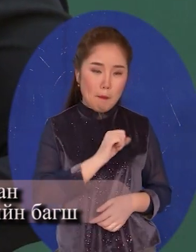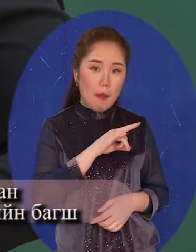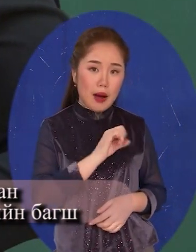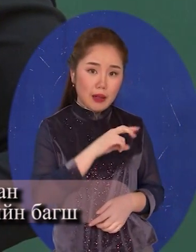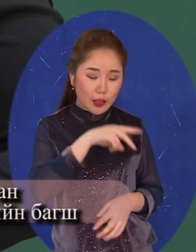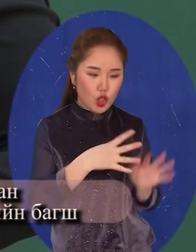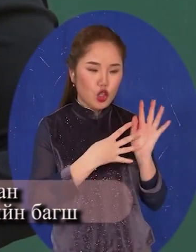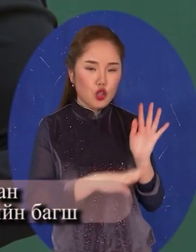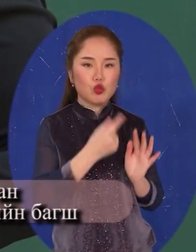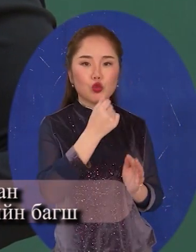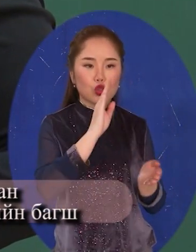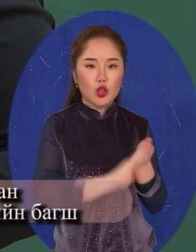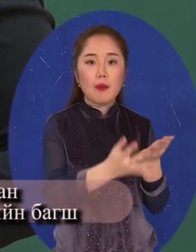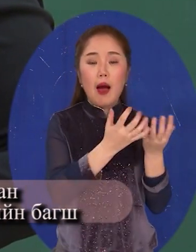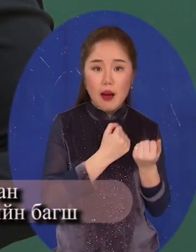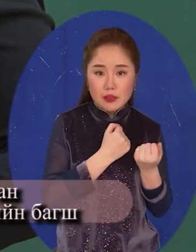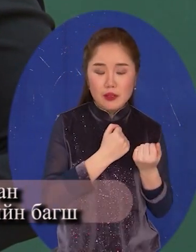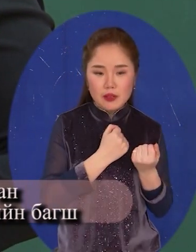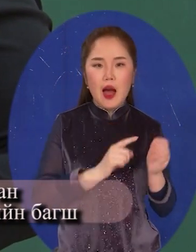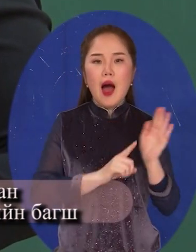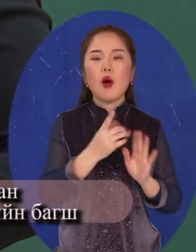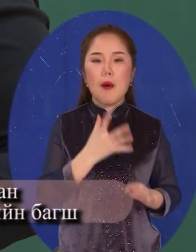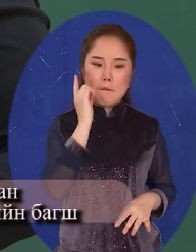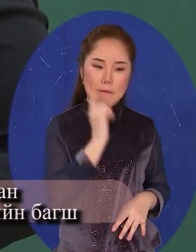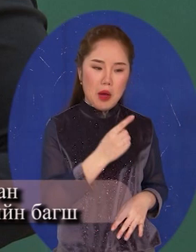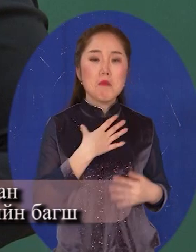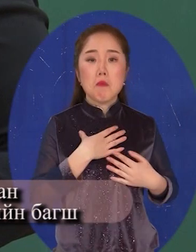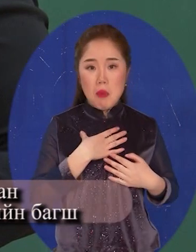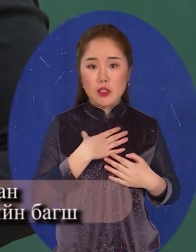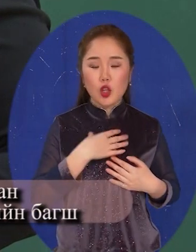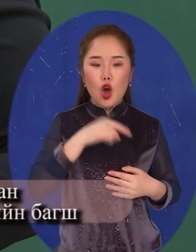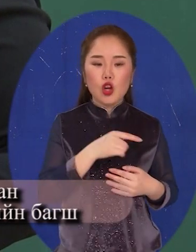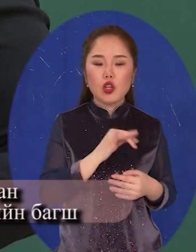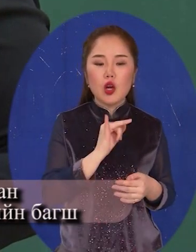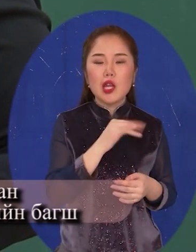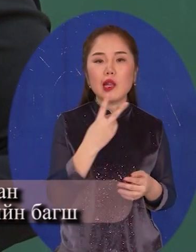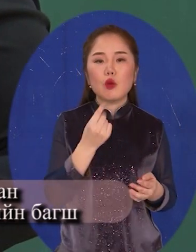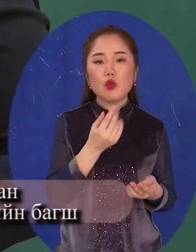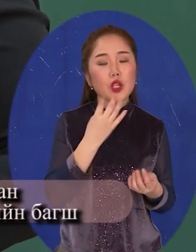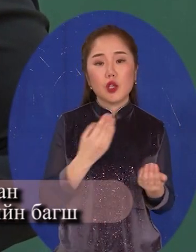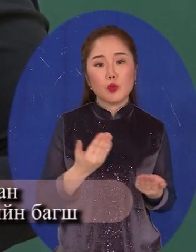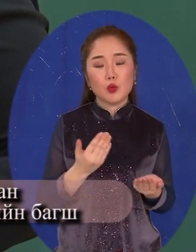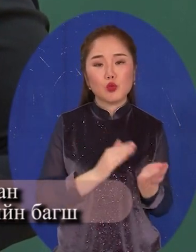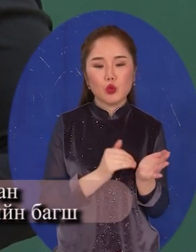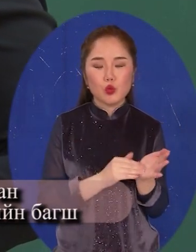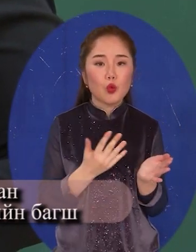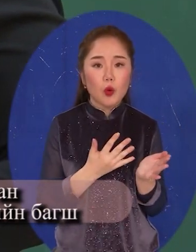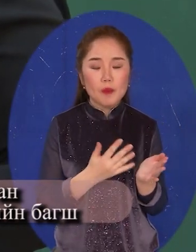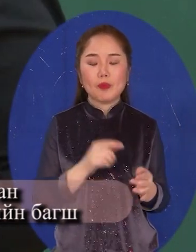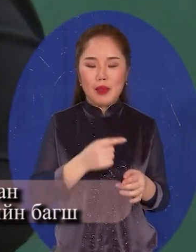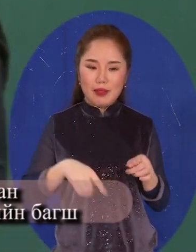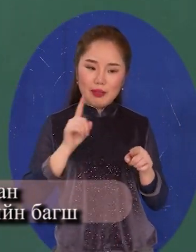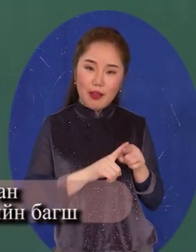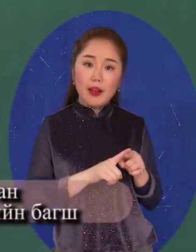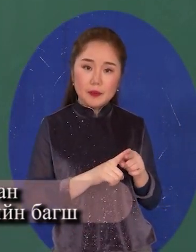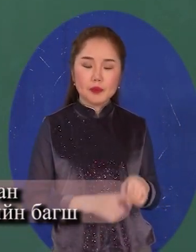Marıl 900 tögürükke oyuncağı satıp alğan. Alğaş onda 1000 tögürükü bar bolğan bolsa, endi marılda neşe tögürük